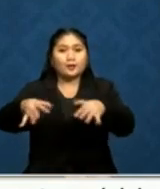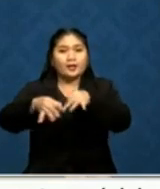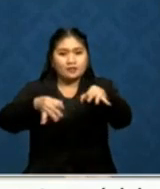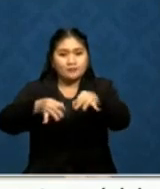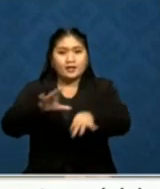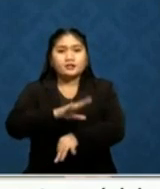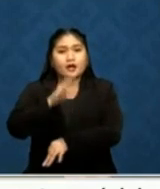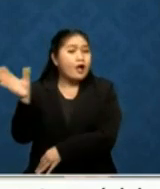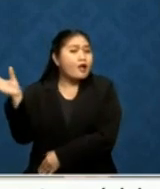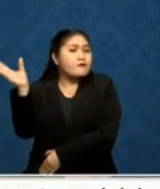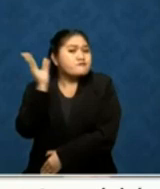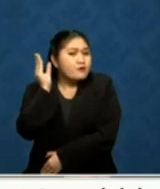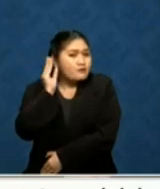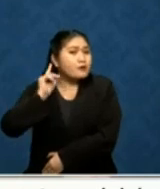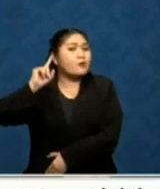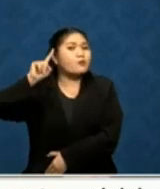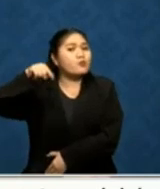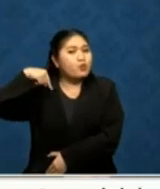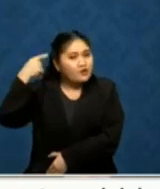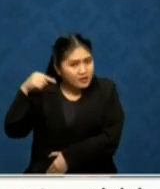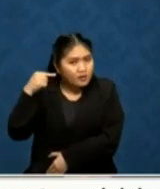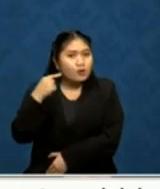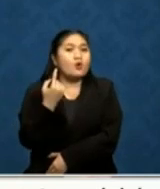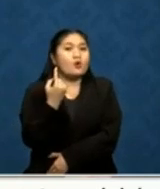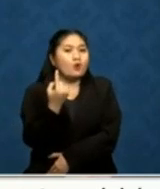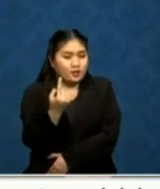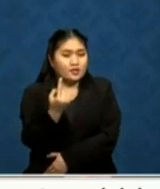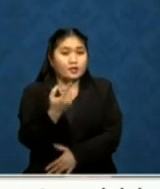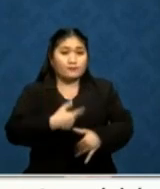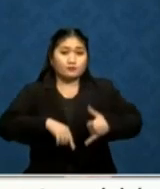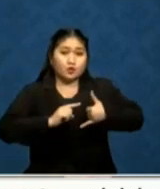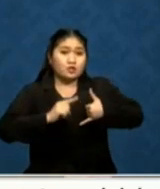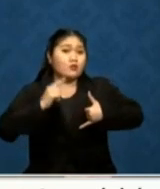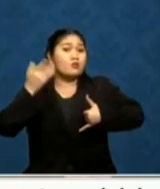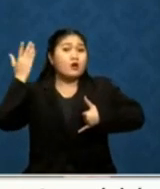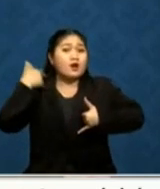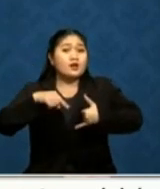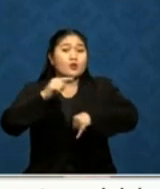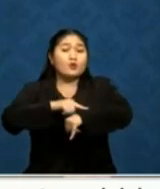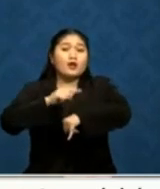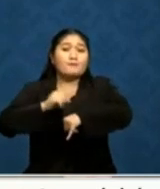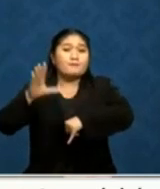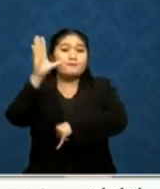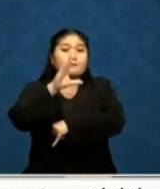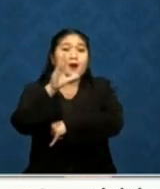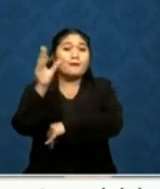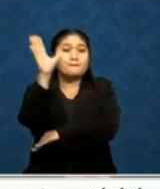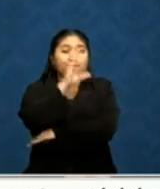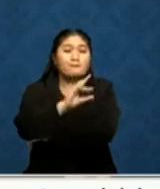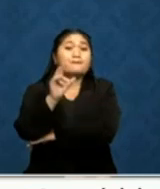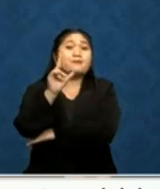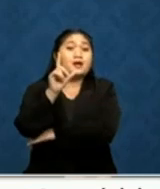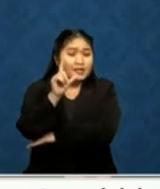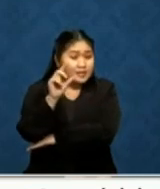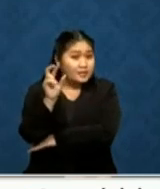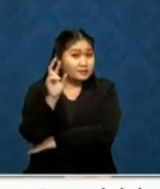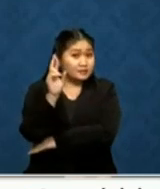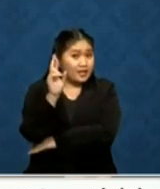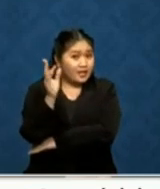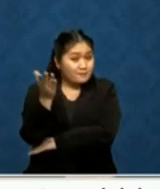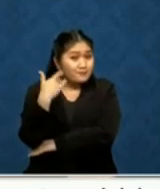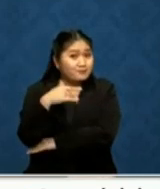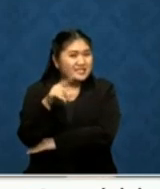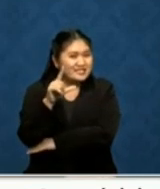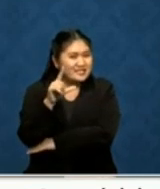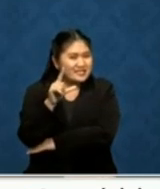ากให้ท่านได้ฟังเรื่องราวของผู้หญิงคนหนึ่งนะคะวันนั้นเป็นเวลาประมาณ23นาฬิกาค่ะผู้หญิงคนนี้แวะเข้าปั๊มค่ะห้องน้ำ